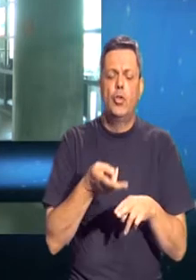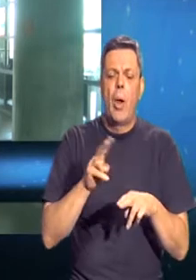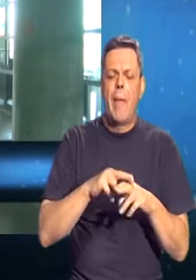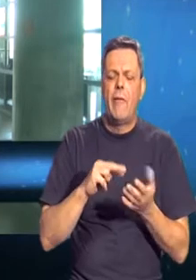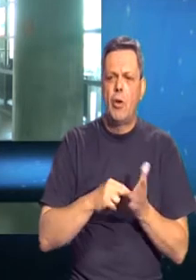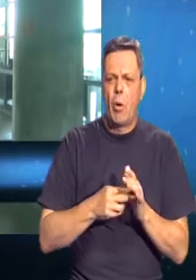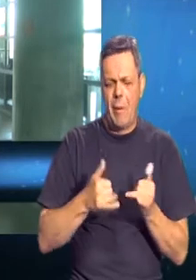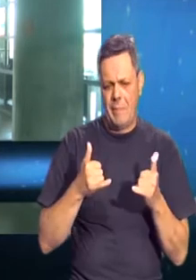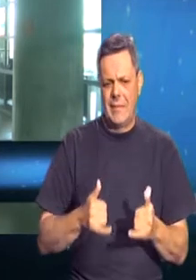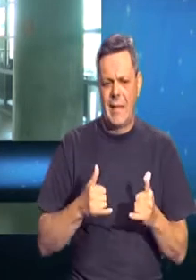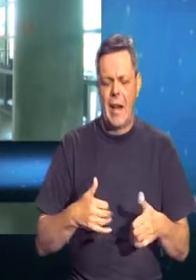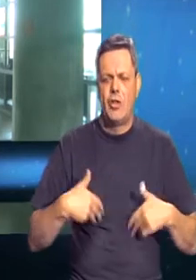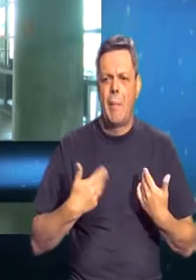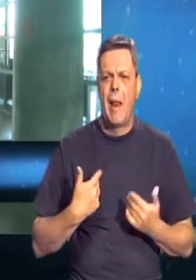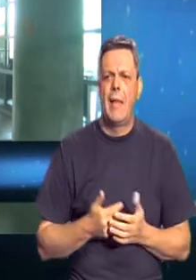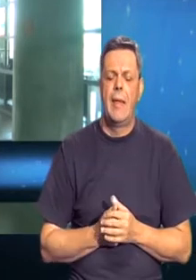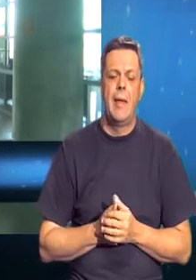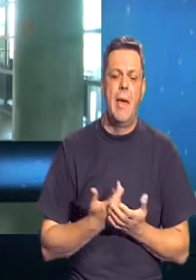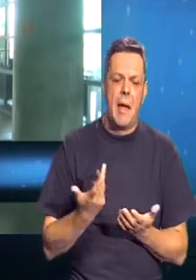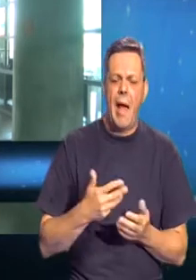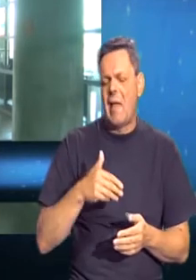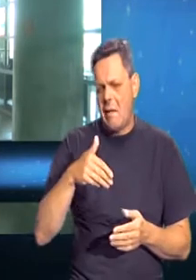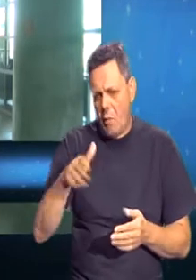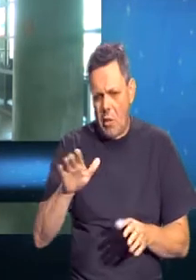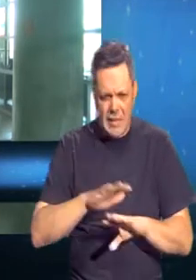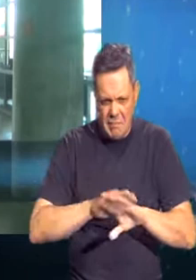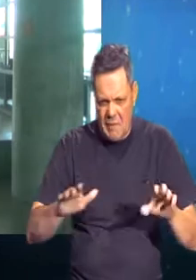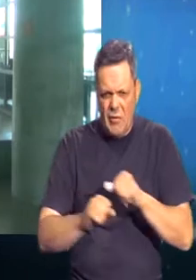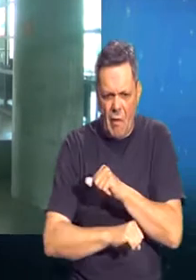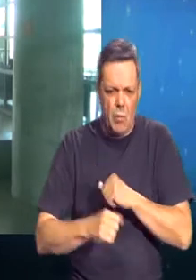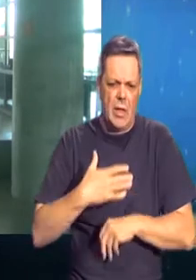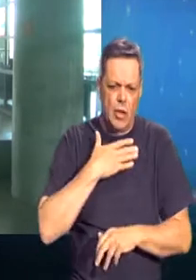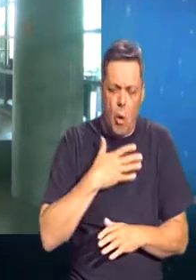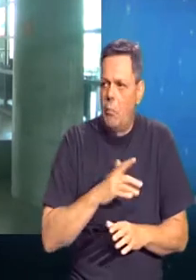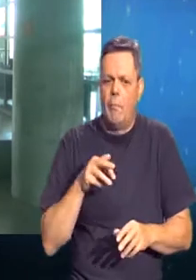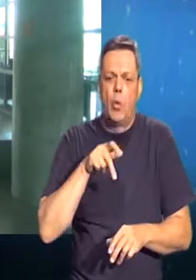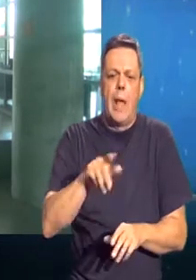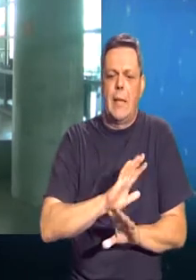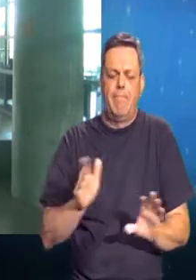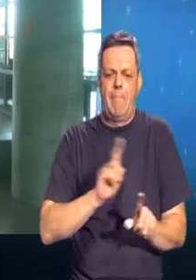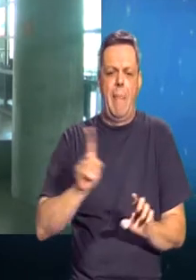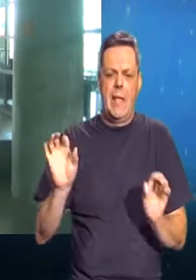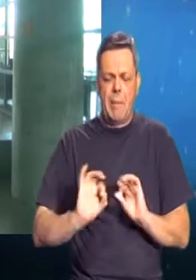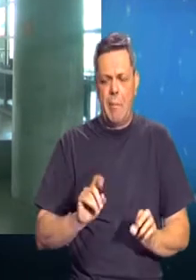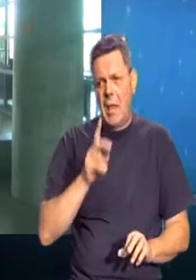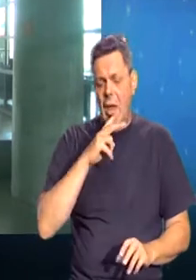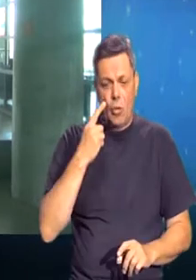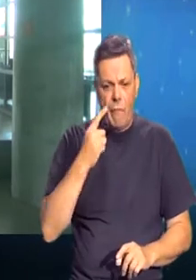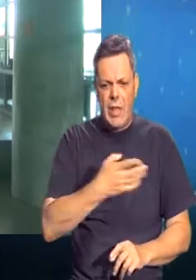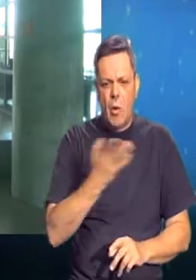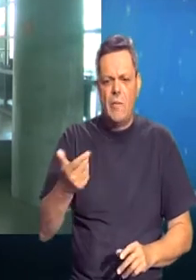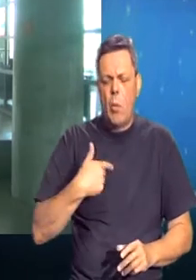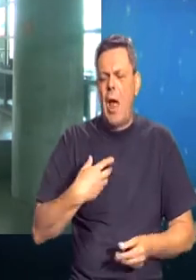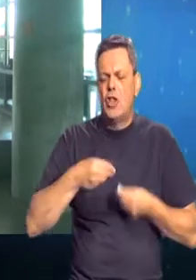najveći problem za današnje mlade kad izlaze na tržište rada, da oni iziđu potpuno nespremni. Nažalost, to konstatiramo svi mi